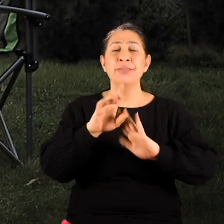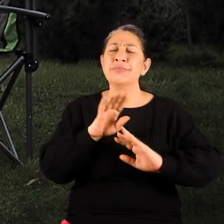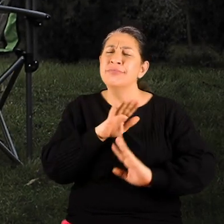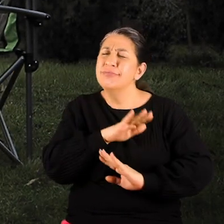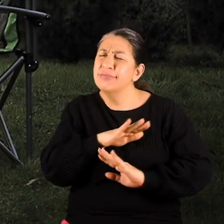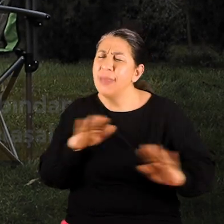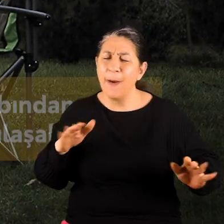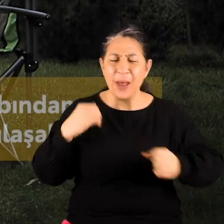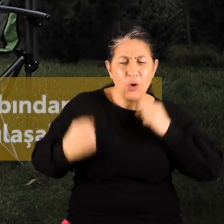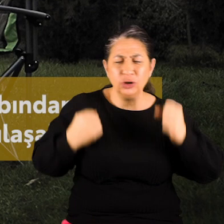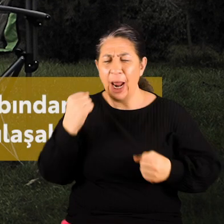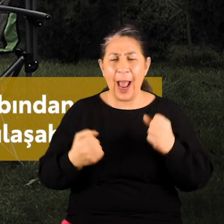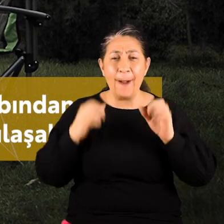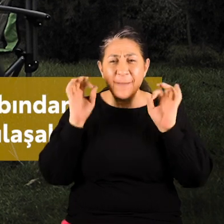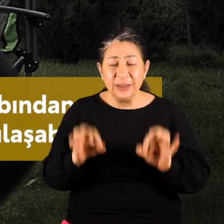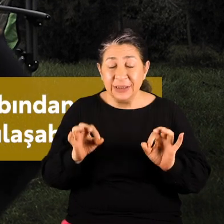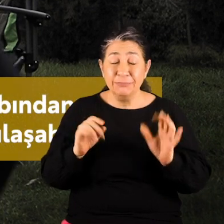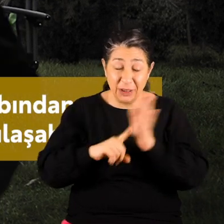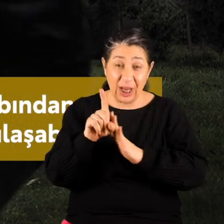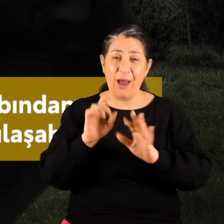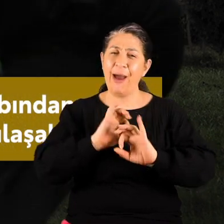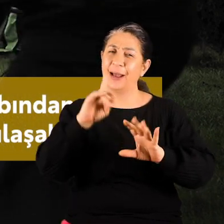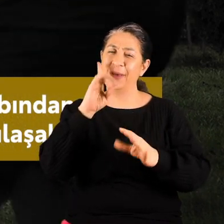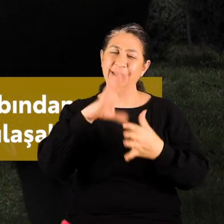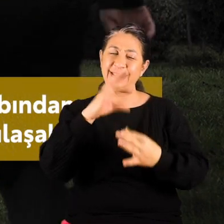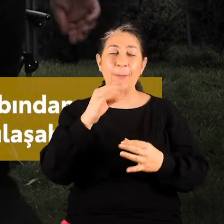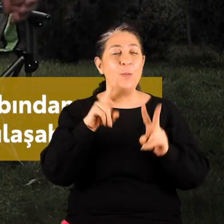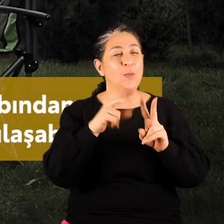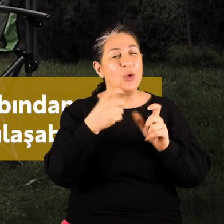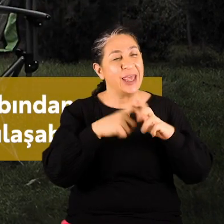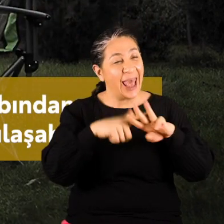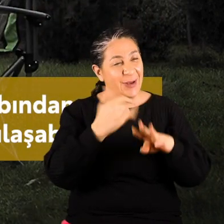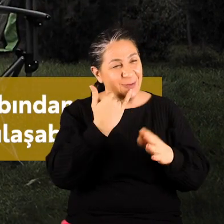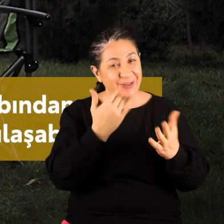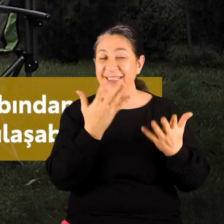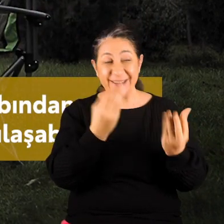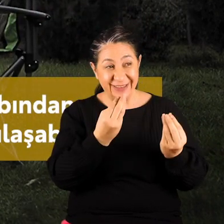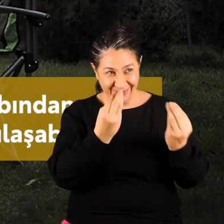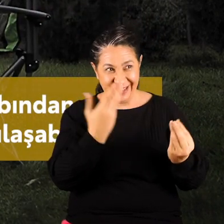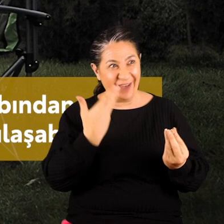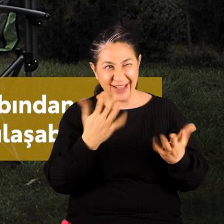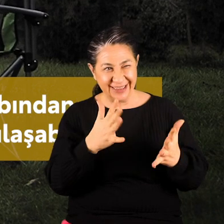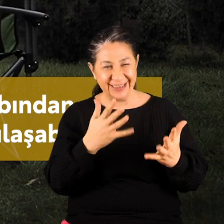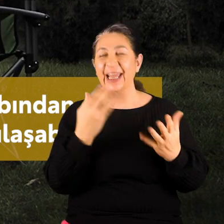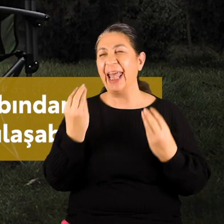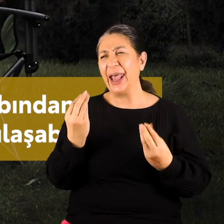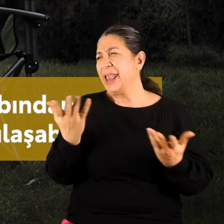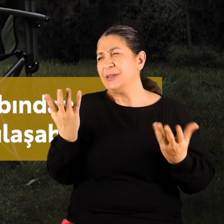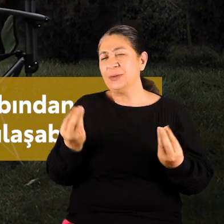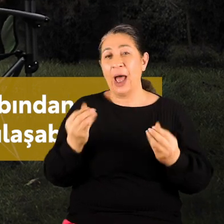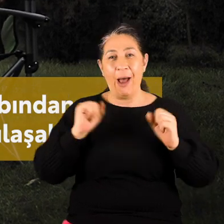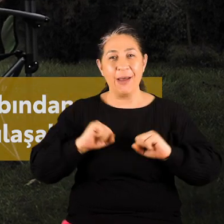tamamen mobiliteyle başaran harika bir insan. Evet, Müge bugün konuğumuz. Ne haber Müge, nasılsın? İyiyim, sen nasılsın? Nasıl keyifler? İyi, nasıl